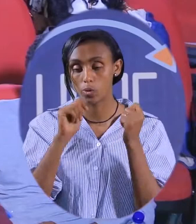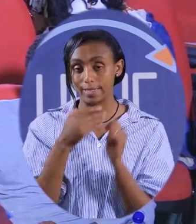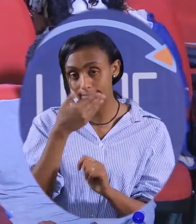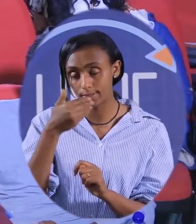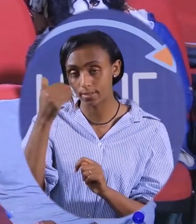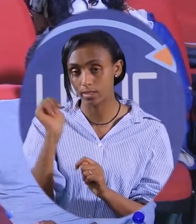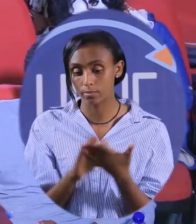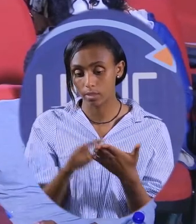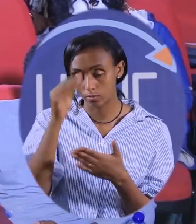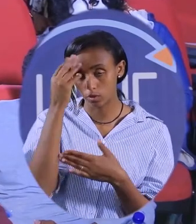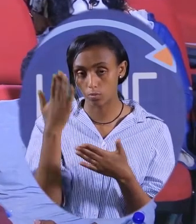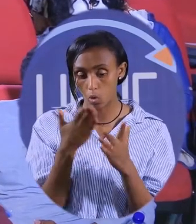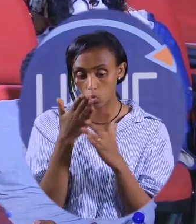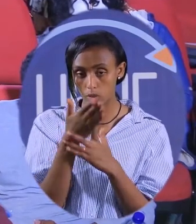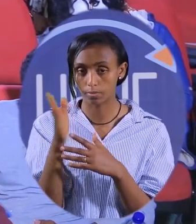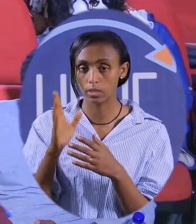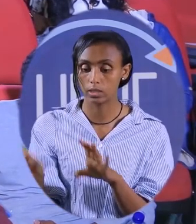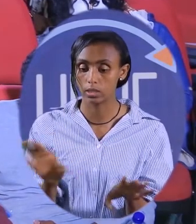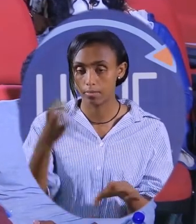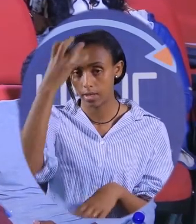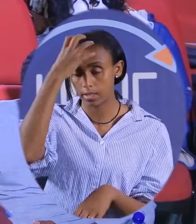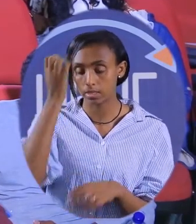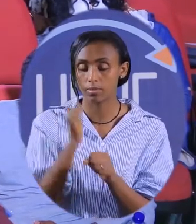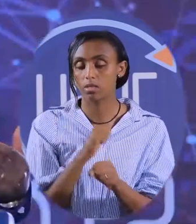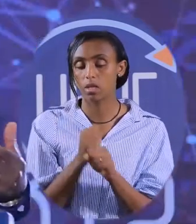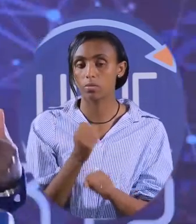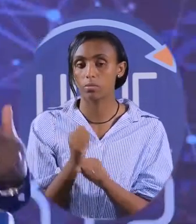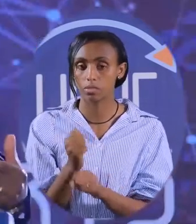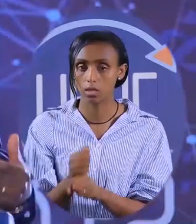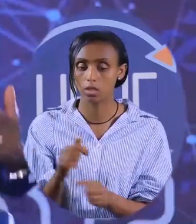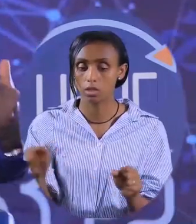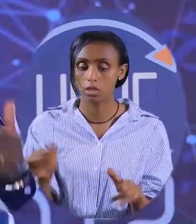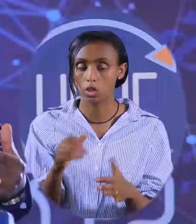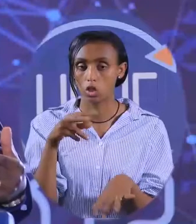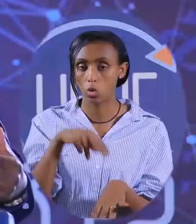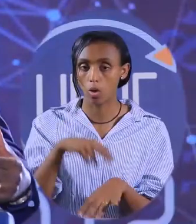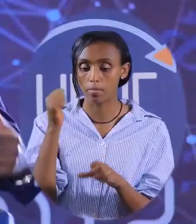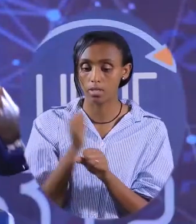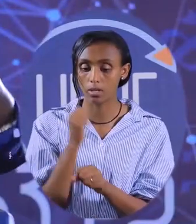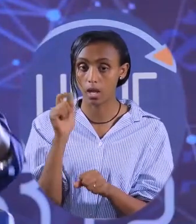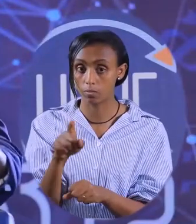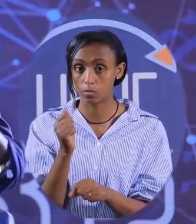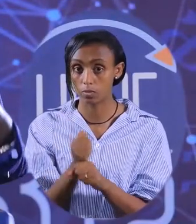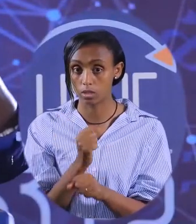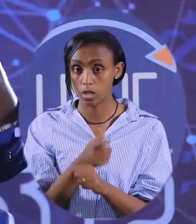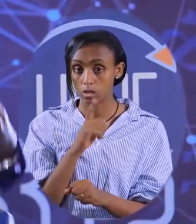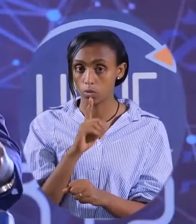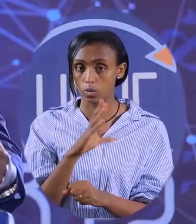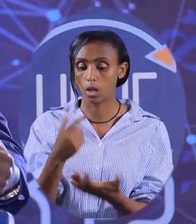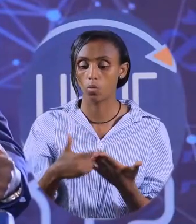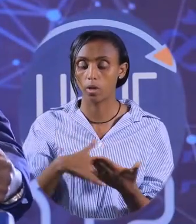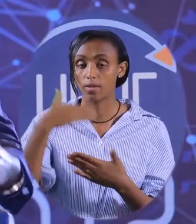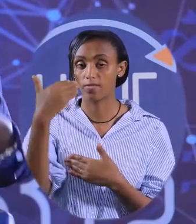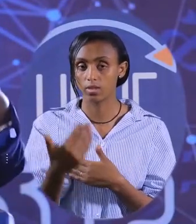ይልቅ በትምህርት በኩልም እንደ መንግስት መስራት ያለብንን መስራት፣ እንደ ተቋም ደግሞ መስራት ያለብንን መስራትና ያንን ደግሞ